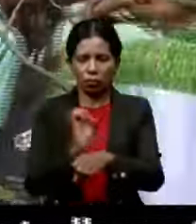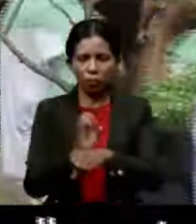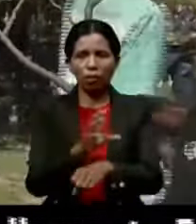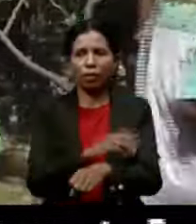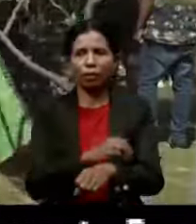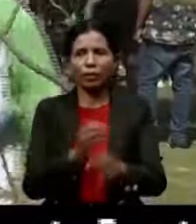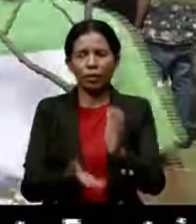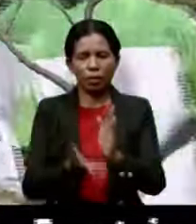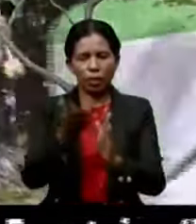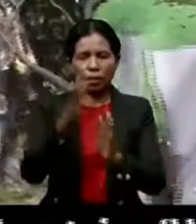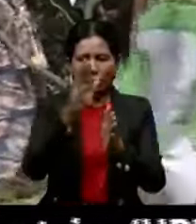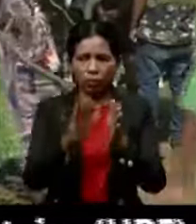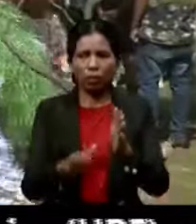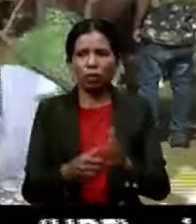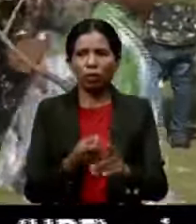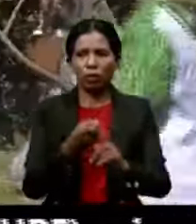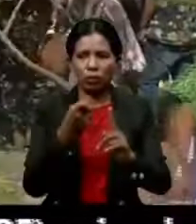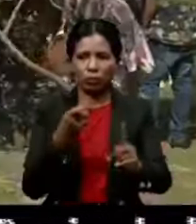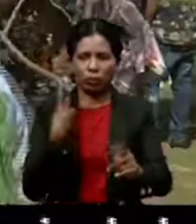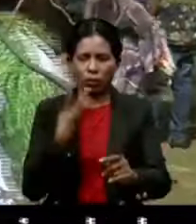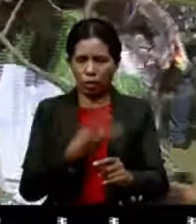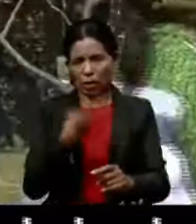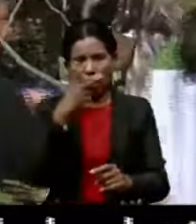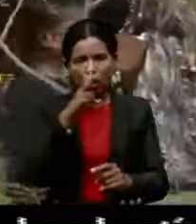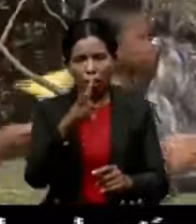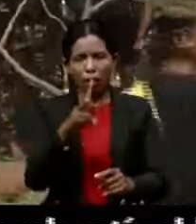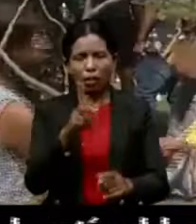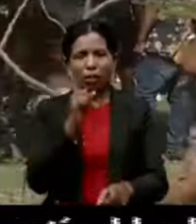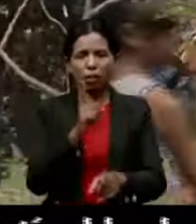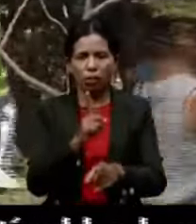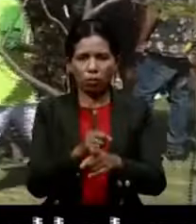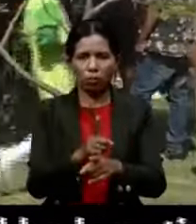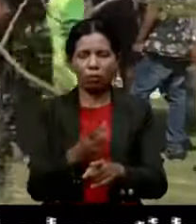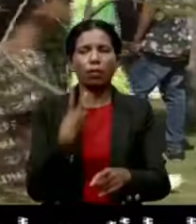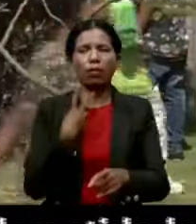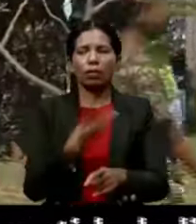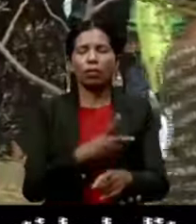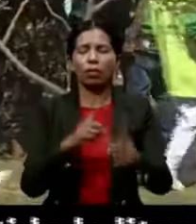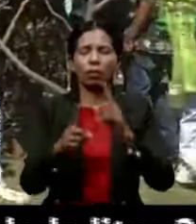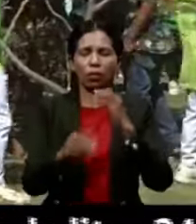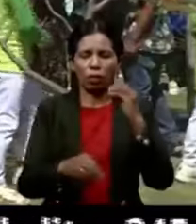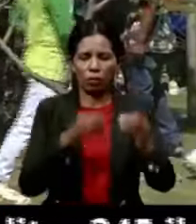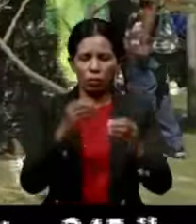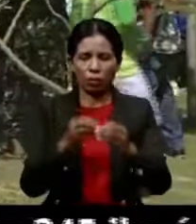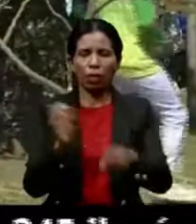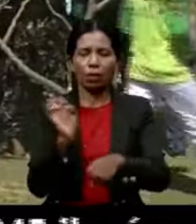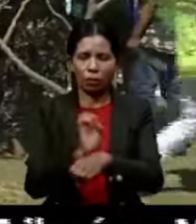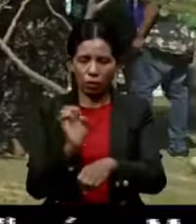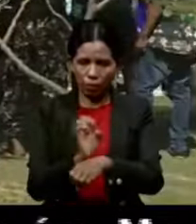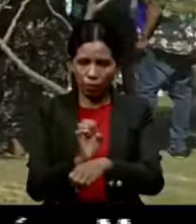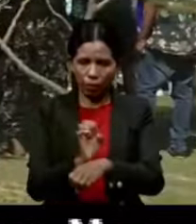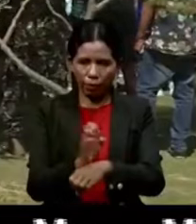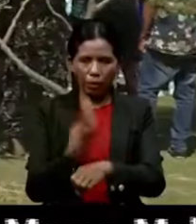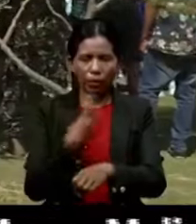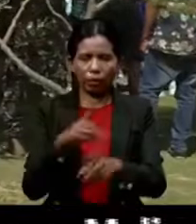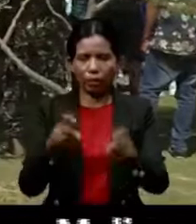via sai no tu então si perspectiva itere intere kata los no binaris baita e ta kolia kon bari situação economia ne bebe e ta tem